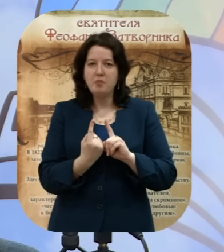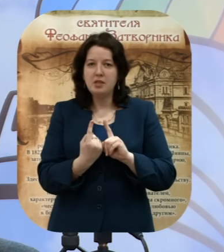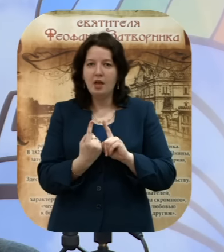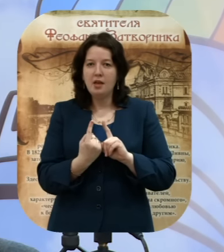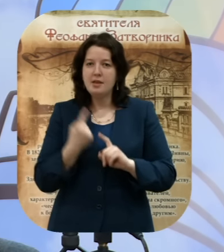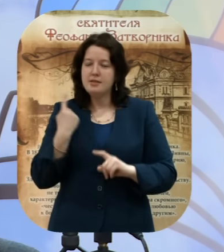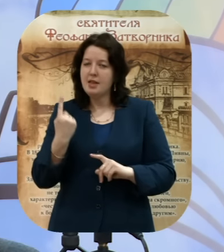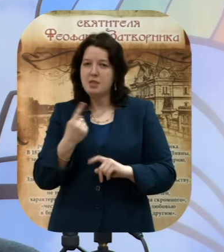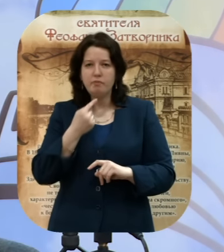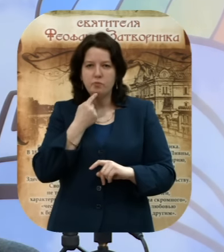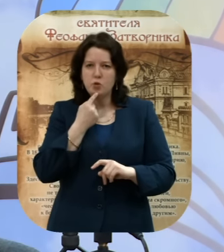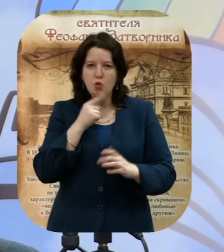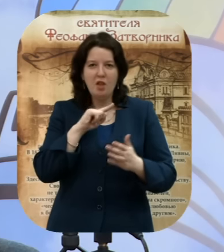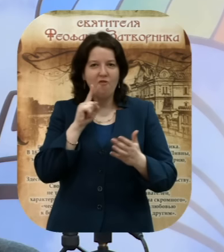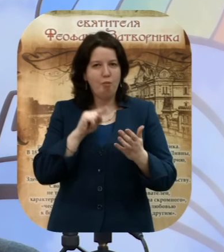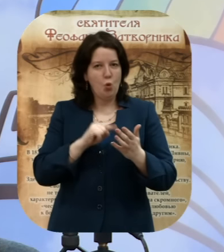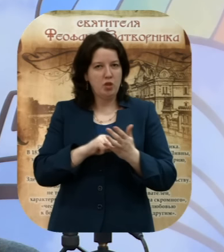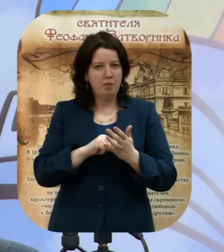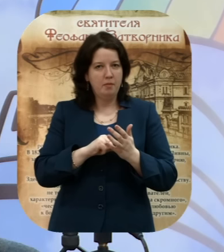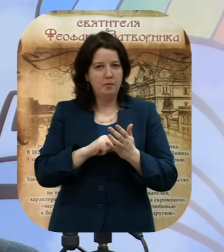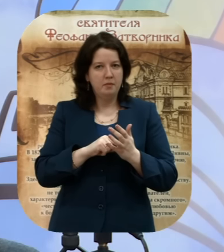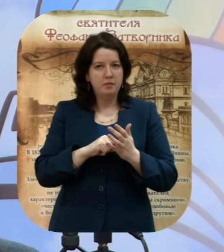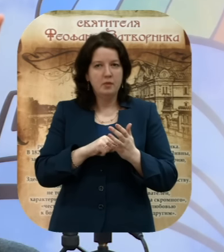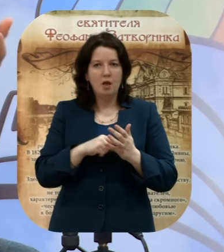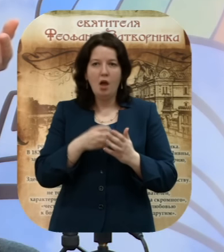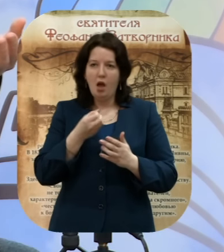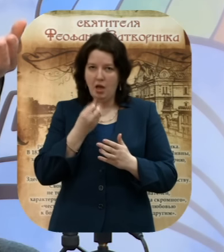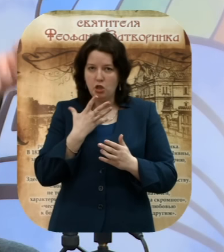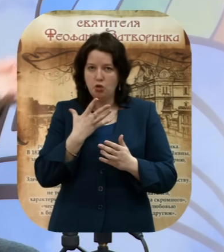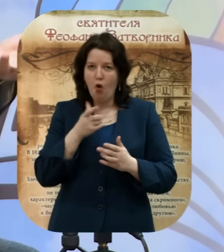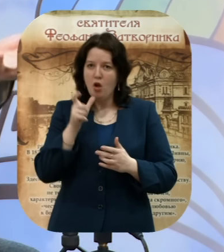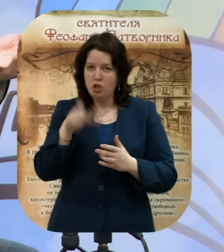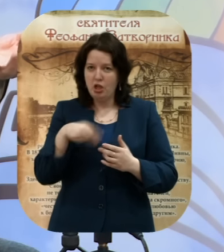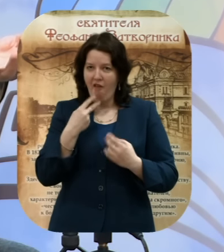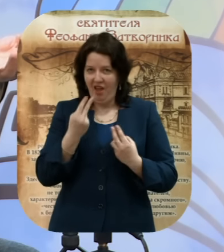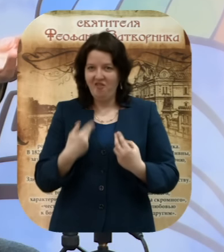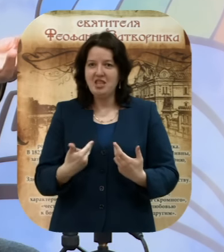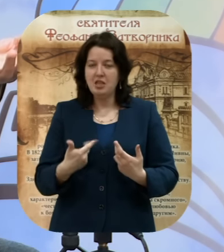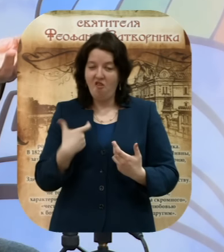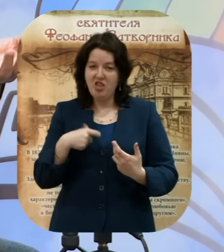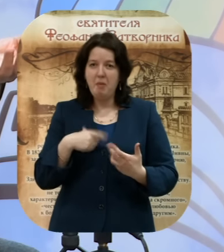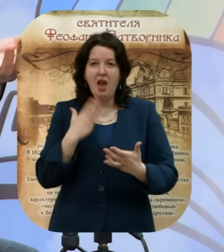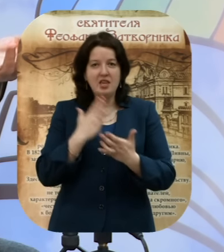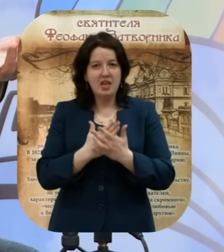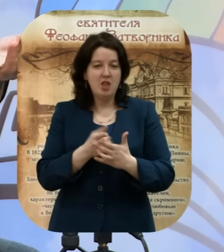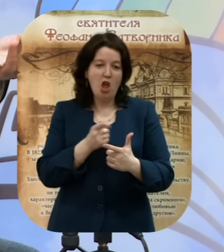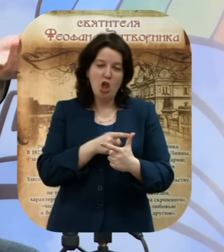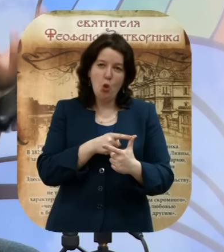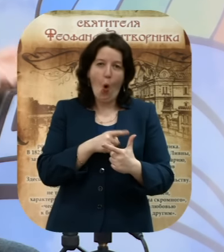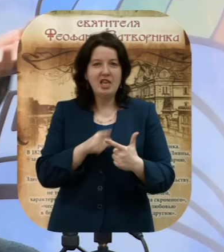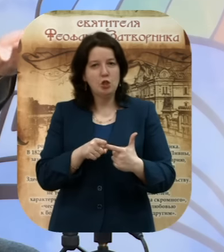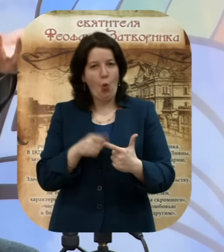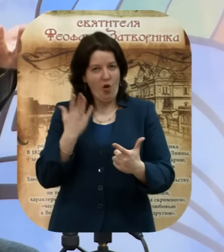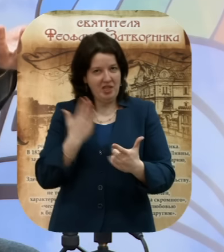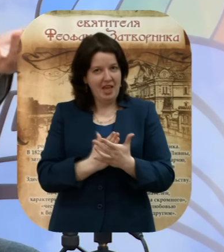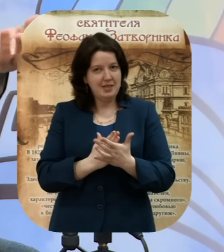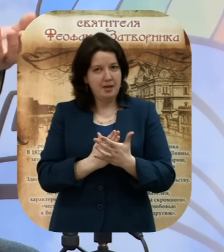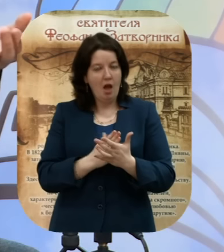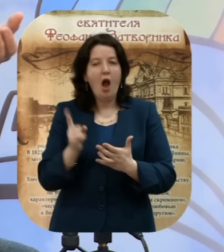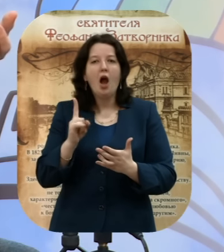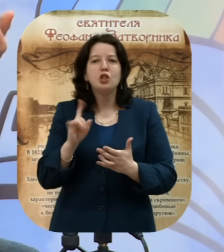вопросом. Ну, хорошо, я вижу в себе и то, и другое. Но что я сделаю? А что можно